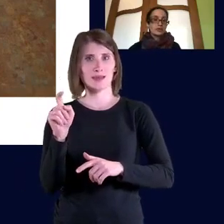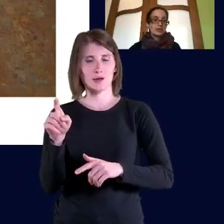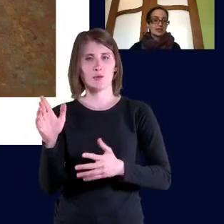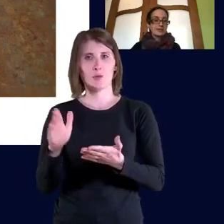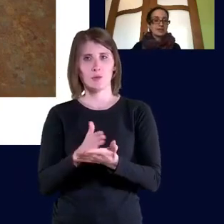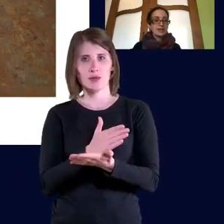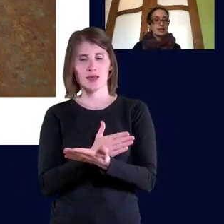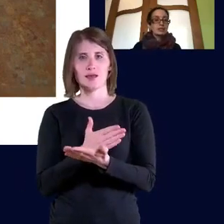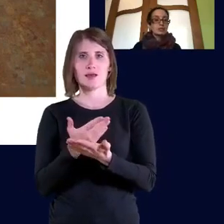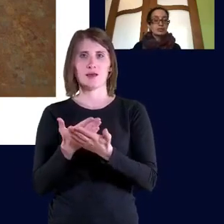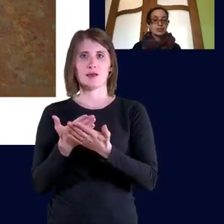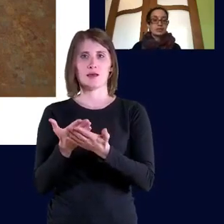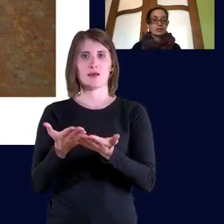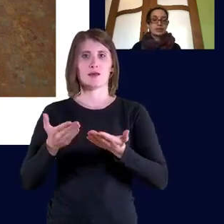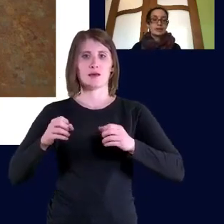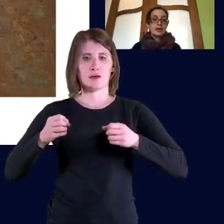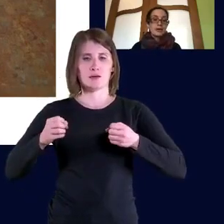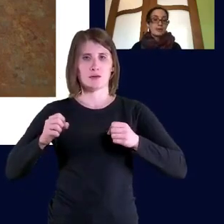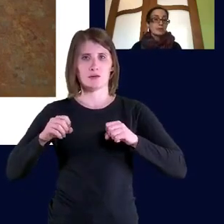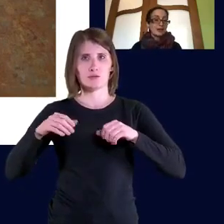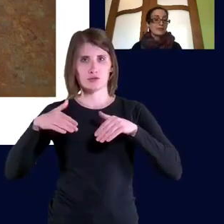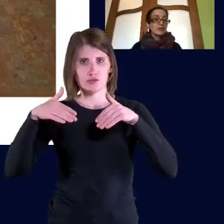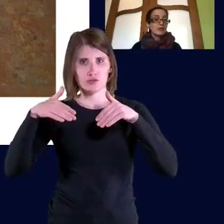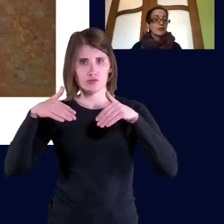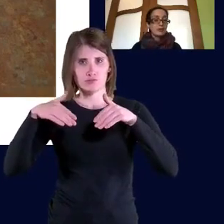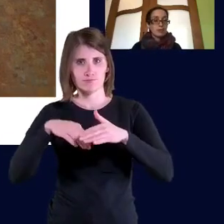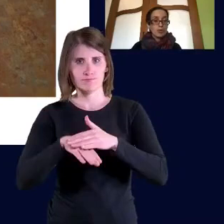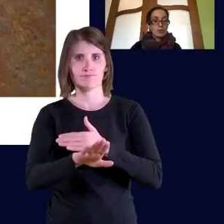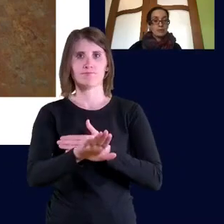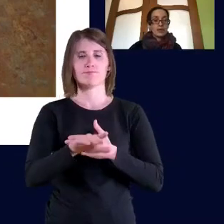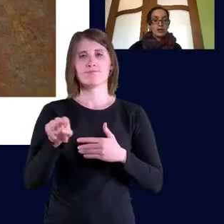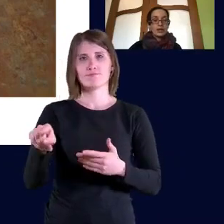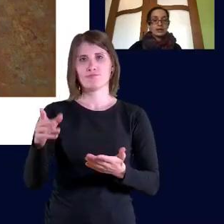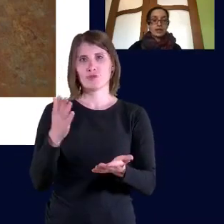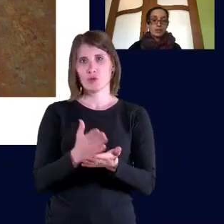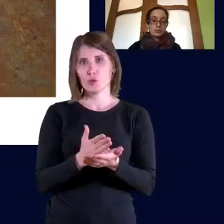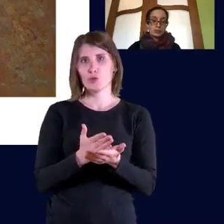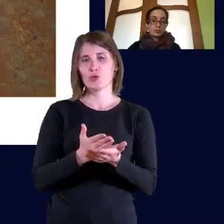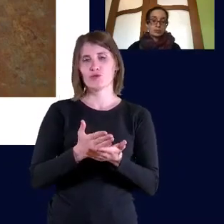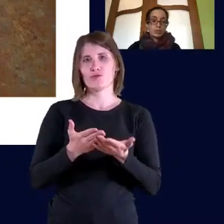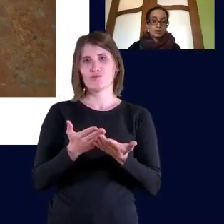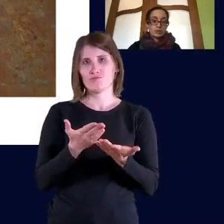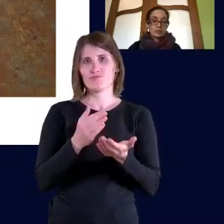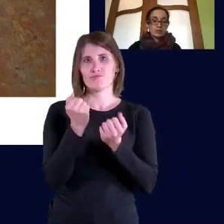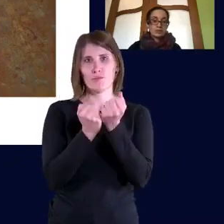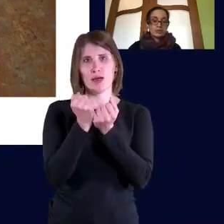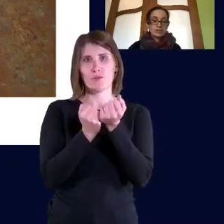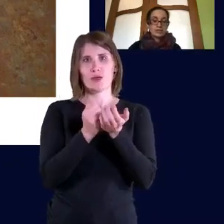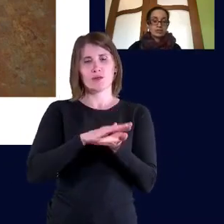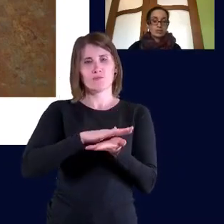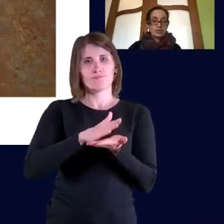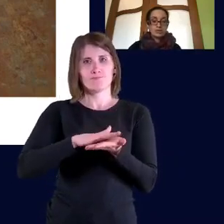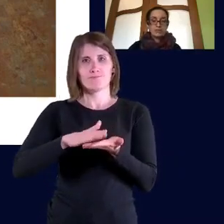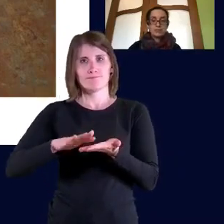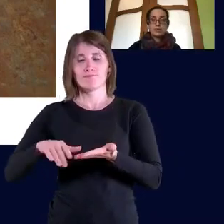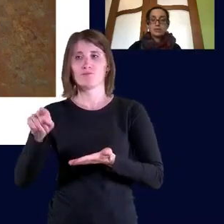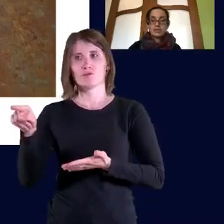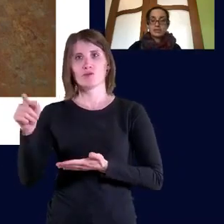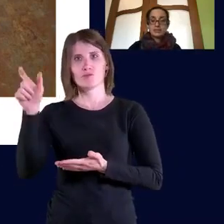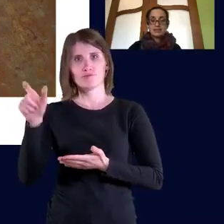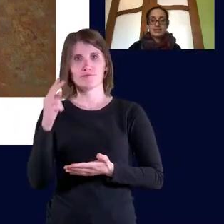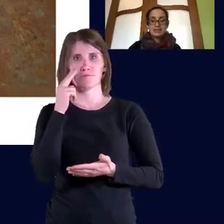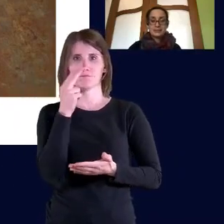wychodzi Ta grafika i już jest to grafiką układ taką swoją możesz zapoznać się nasz odbiorca